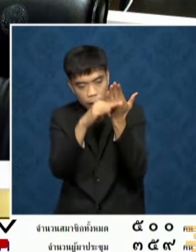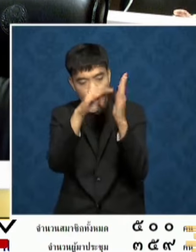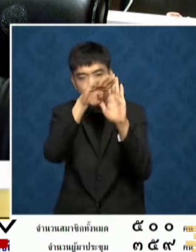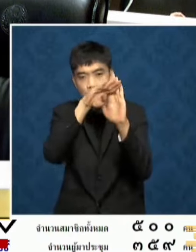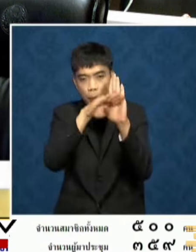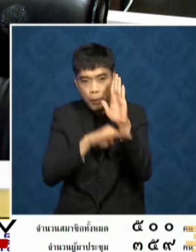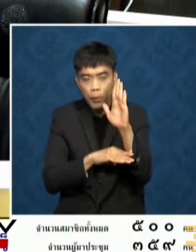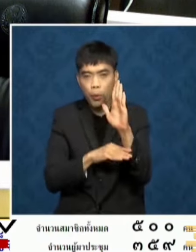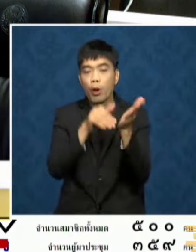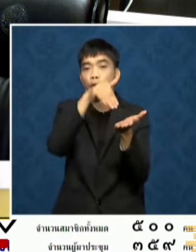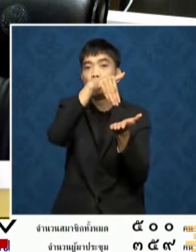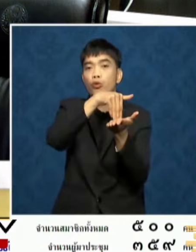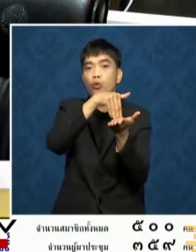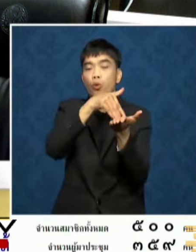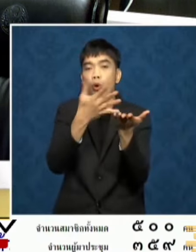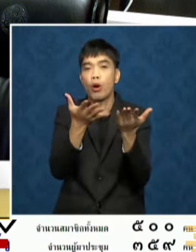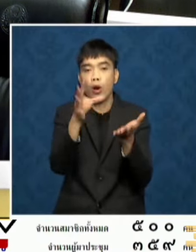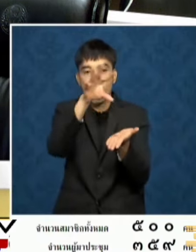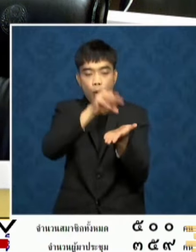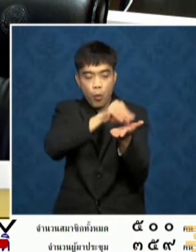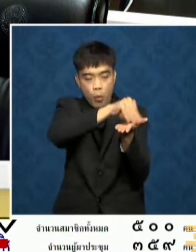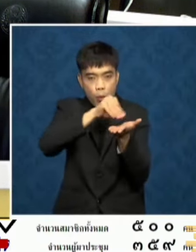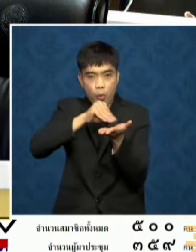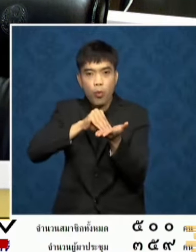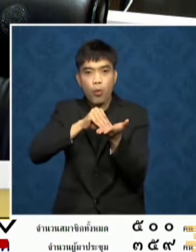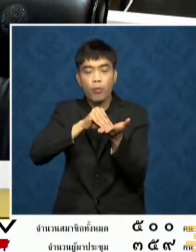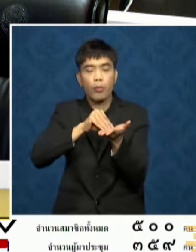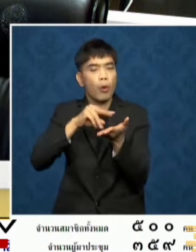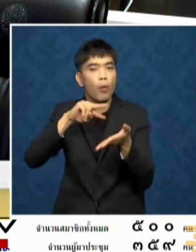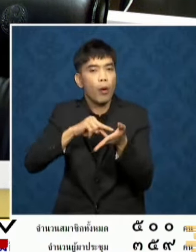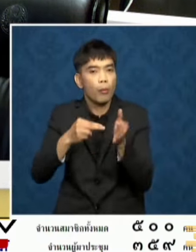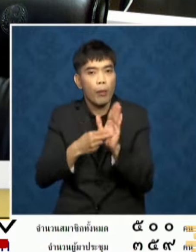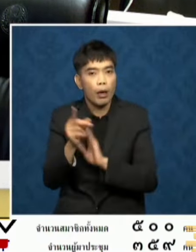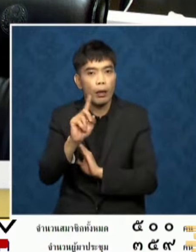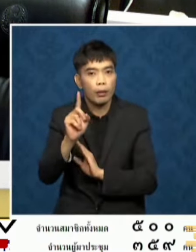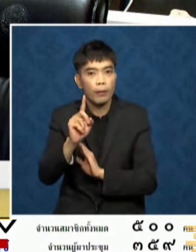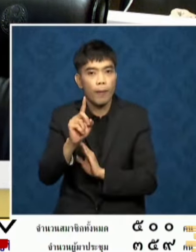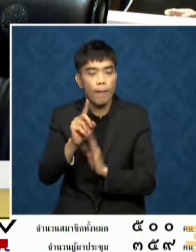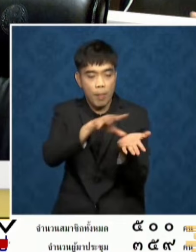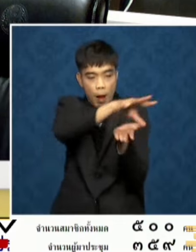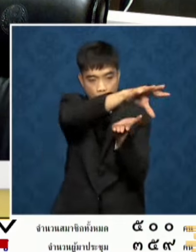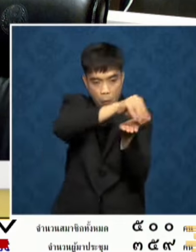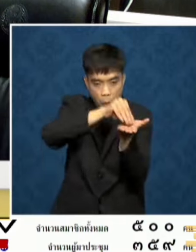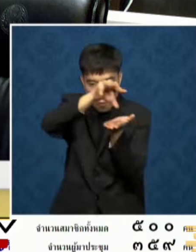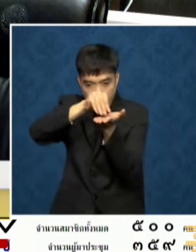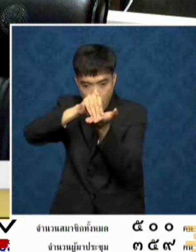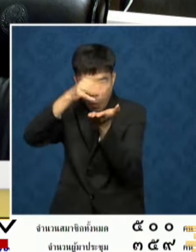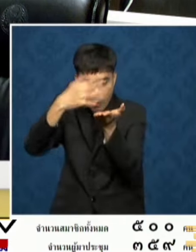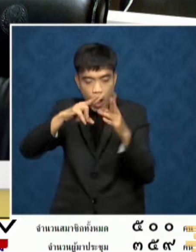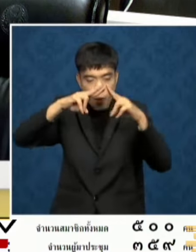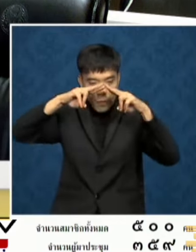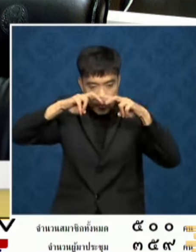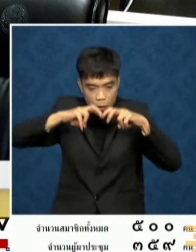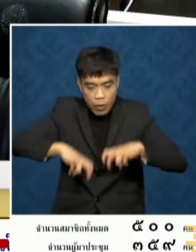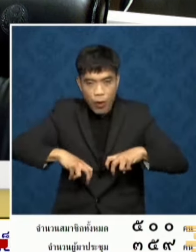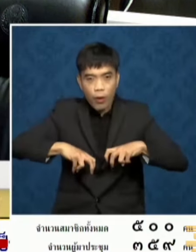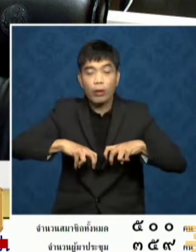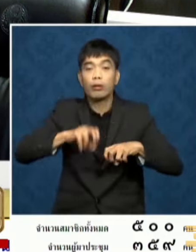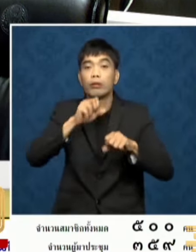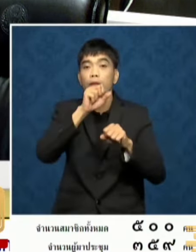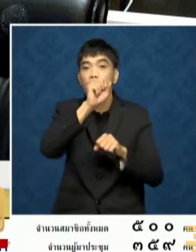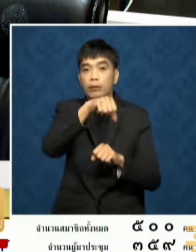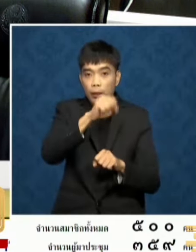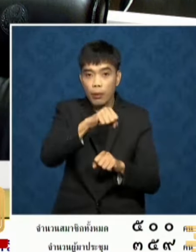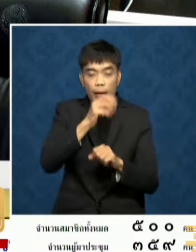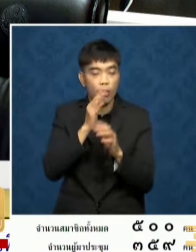าศูนย์รวมข้อมูลและคาดการอนาคตดิจิตอลผมตีความว่าก็คล้ายๆว่าได้เอาข้อมูลมาวิเคราะห์เพื่อทำ prediction ต่างๆ